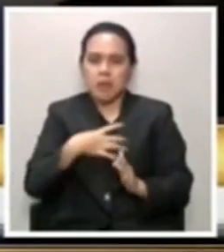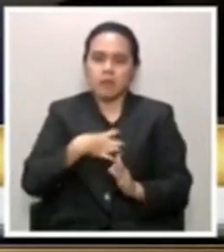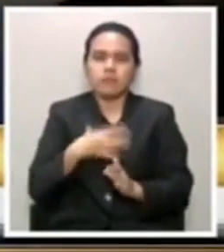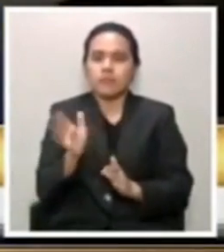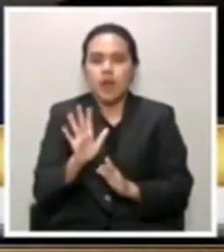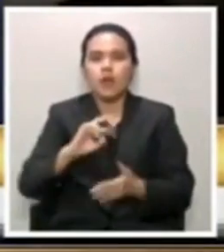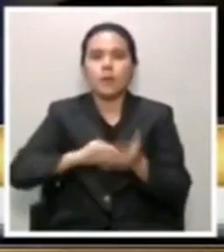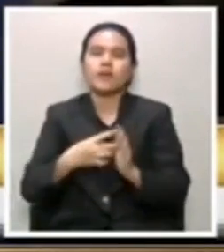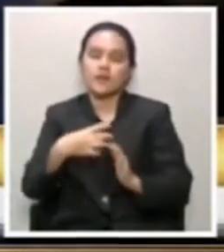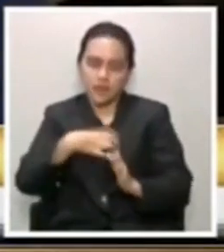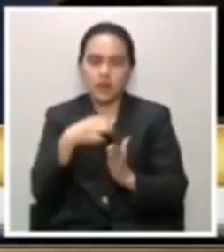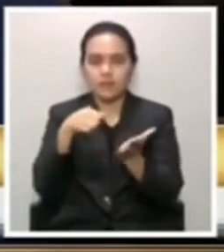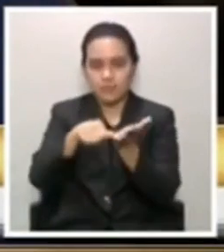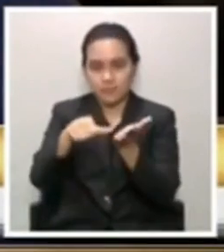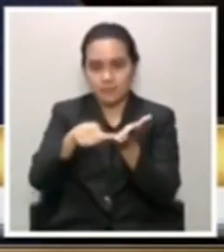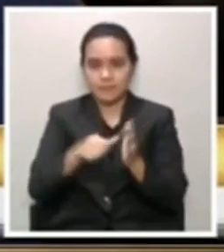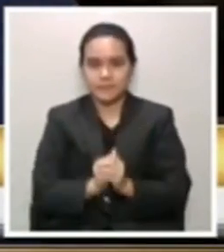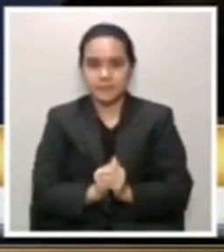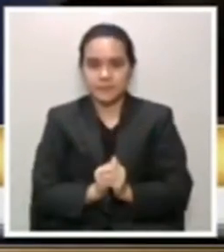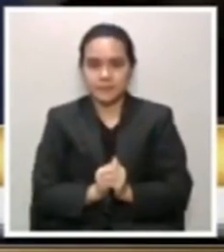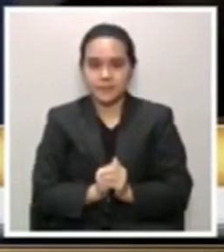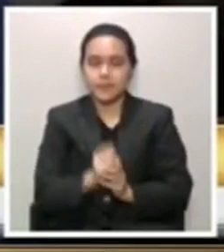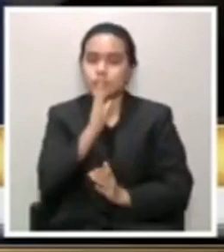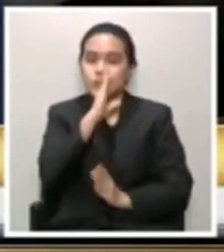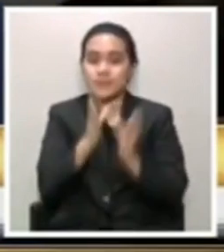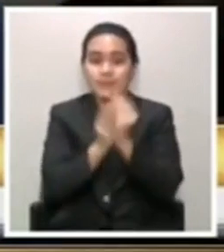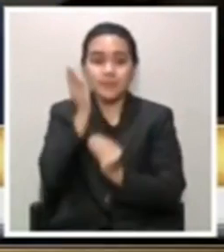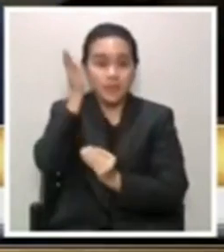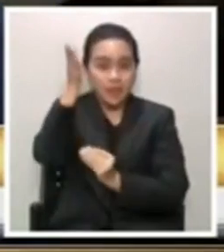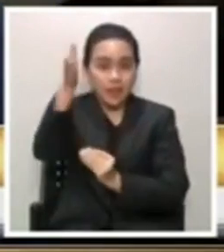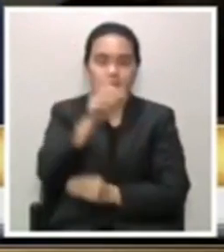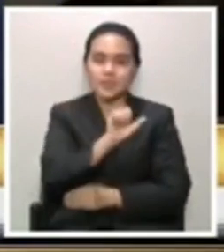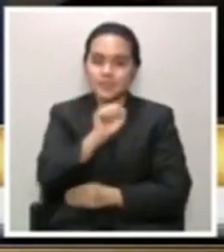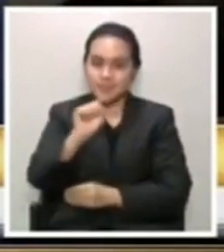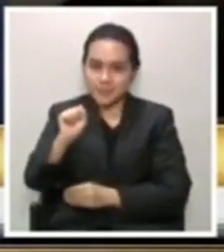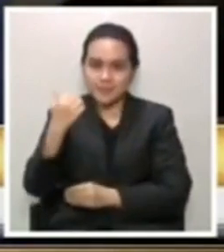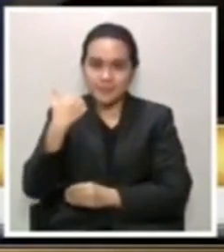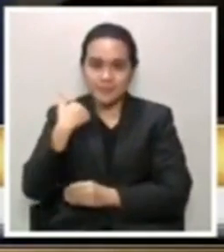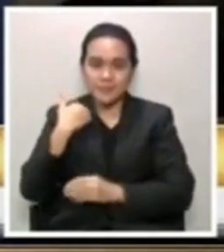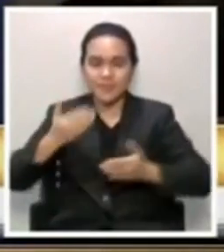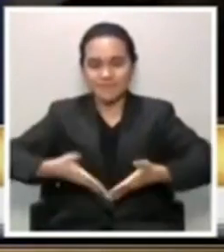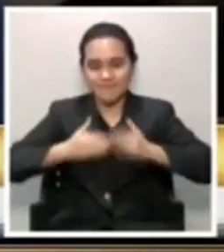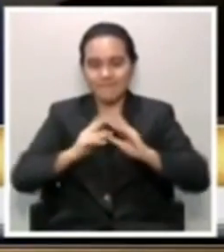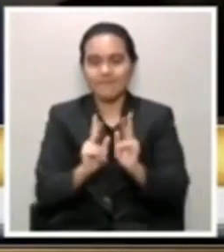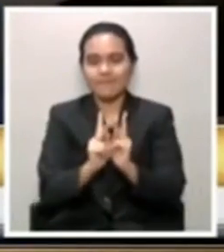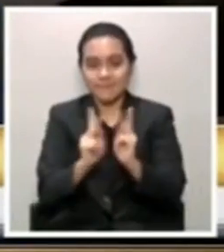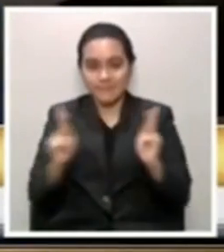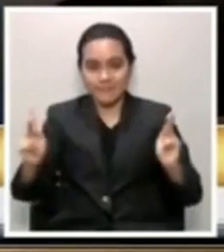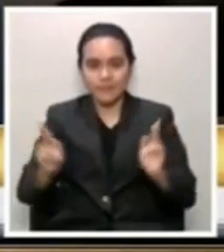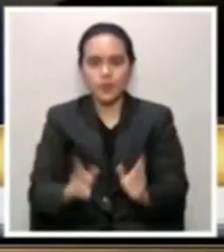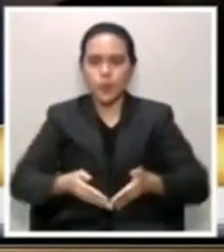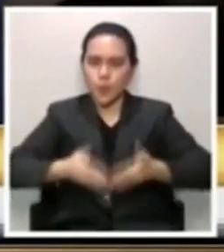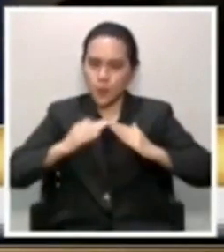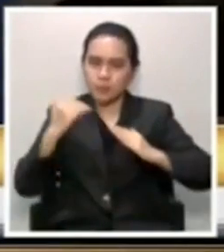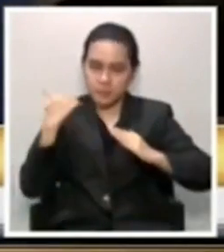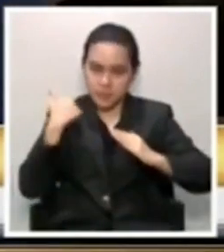รมนูญดังนั้นหากสัปดาห์หน้าถ้าสภาผู้แทนราษฎรมีมติตั้งคณะกรรมการวิสามัญชุดนี้ขึ้นมาอย่